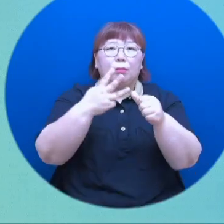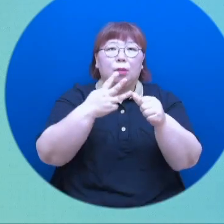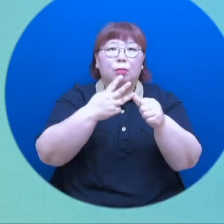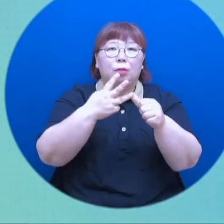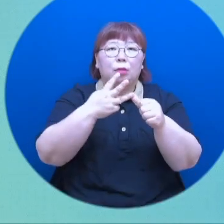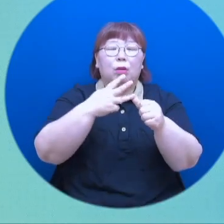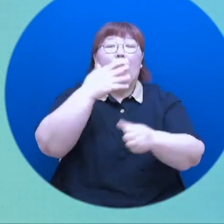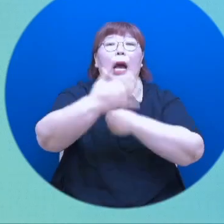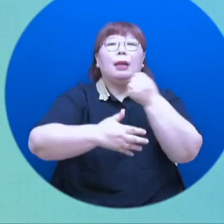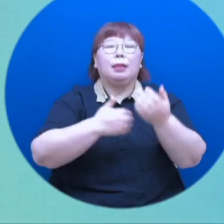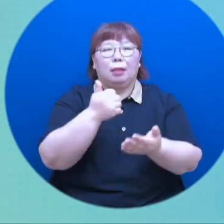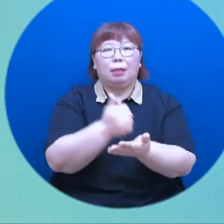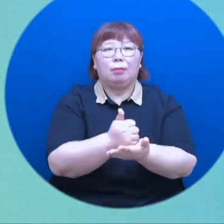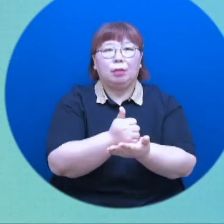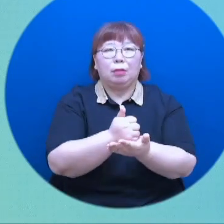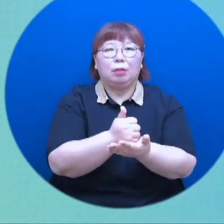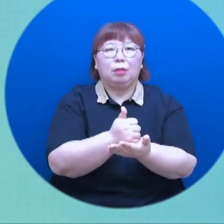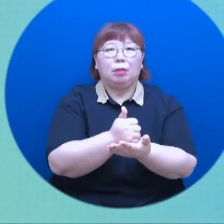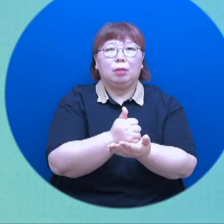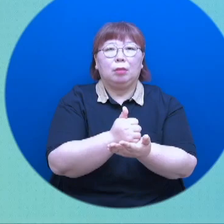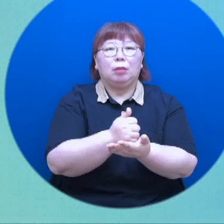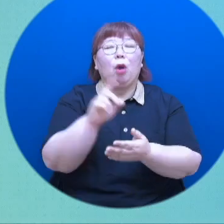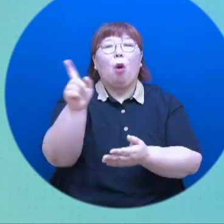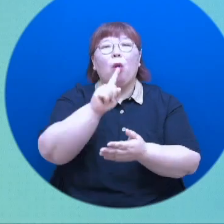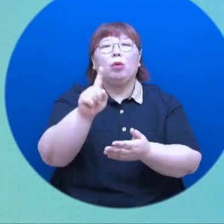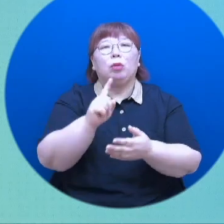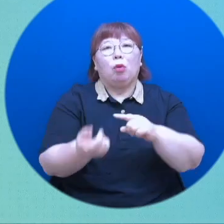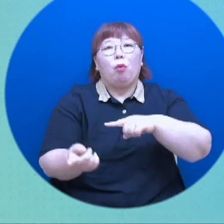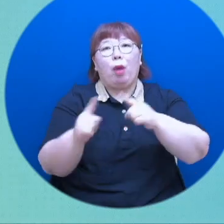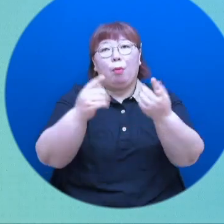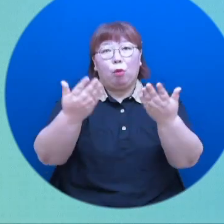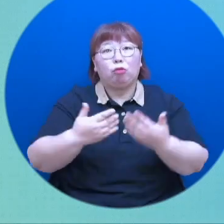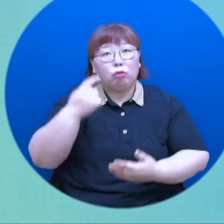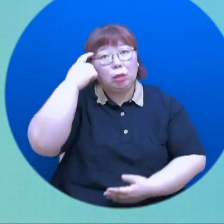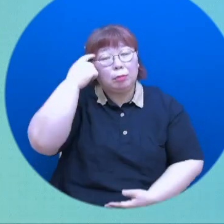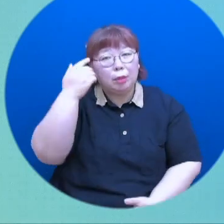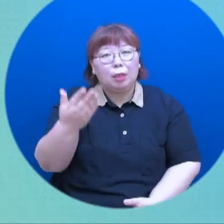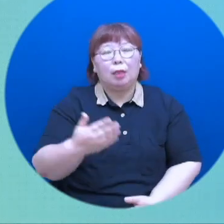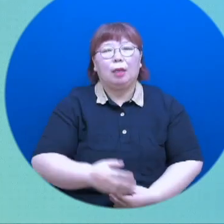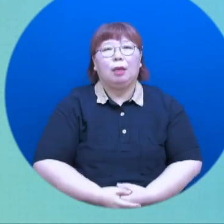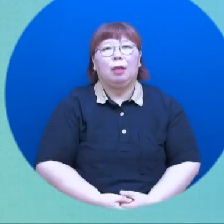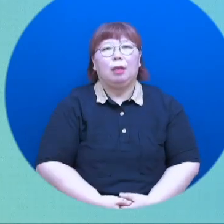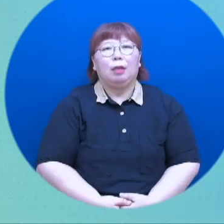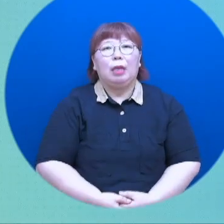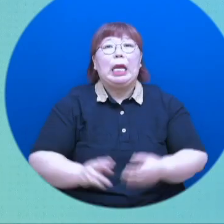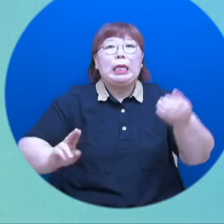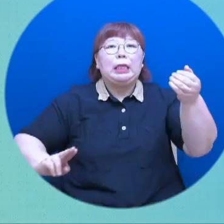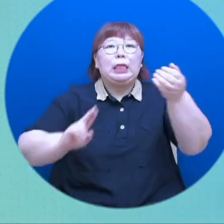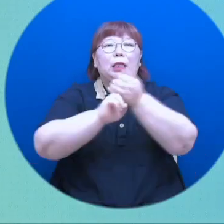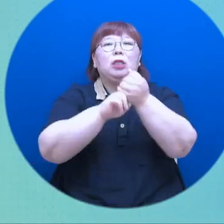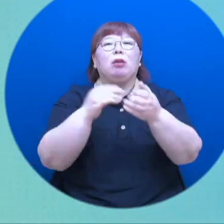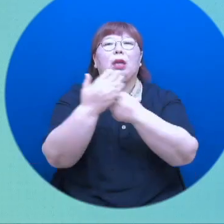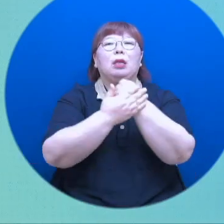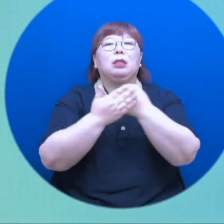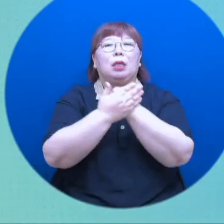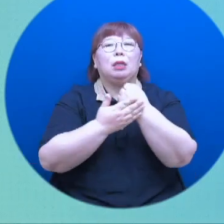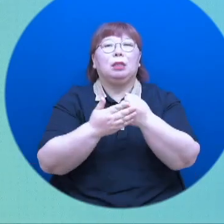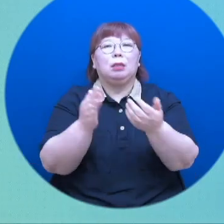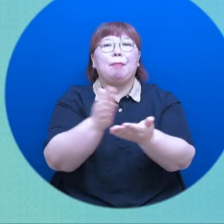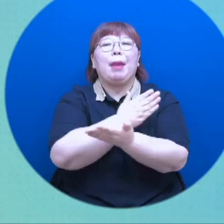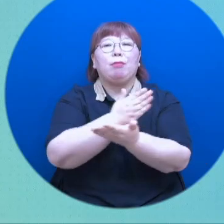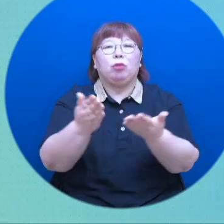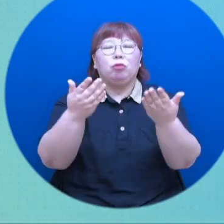하나님께서는 어떤 회복을 주시는 걸까요? 오늘 말씀에 보면 기적의 은혜를 베풀어 주신다